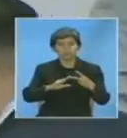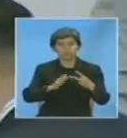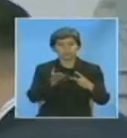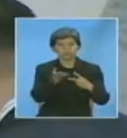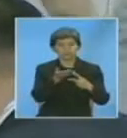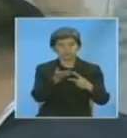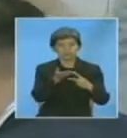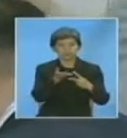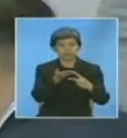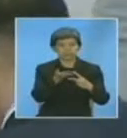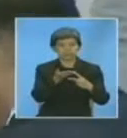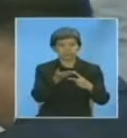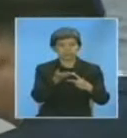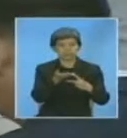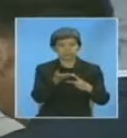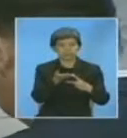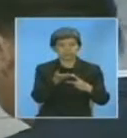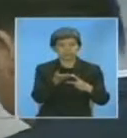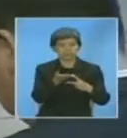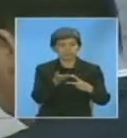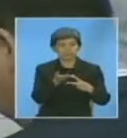จงรัก